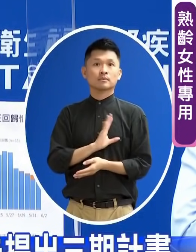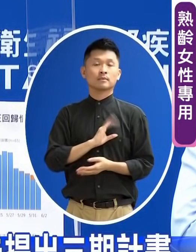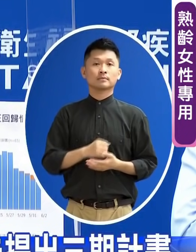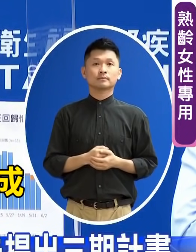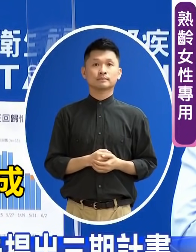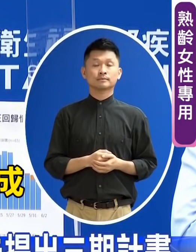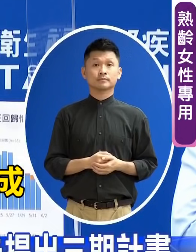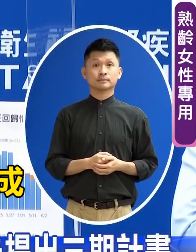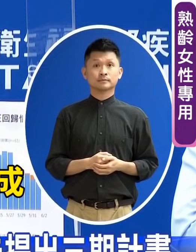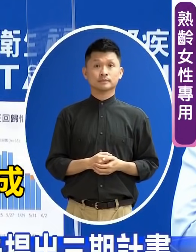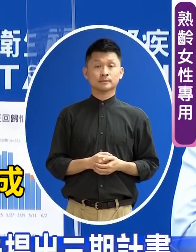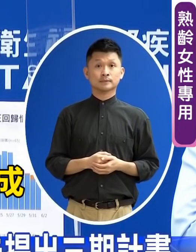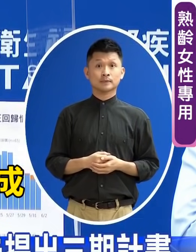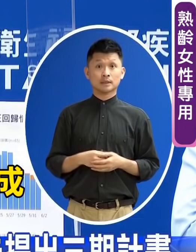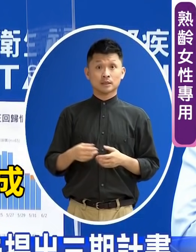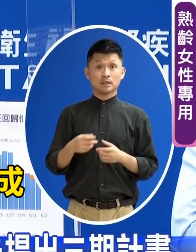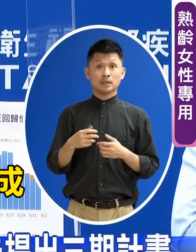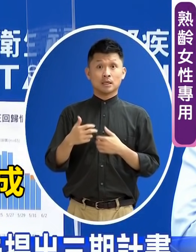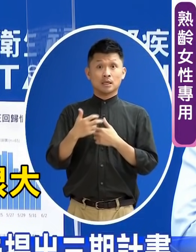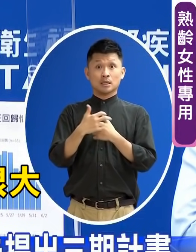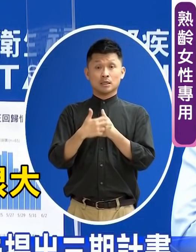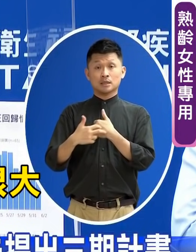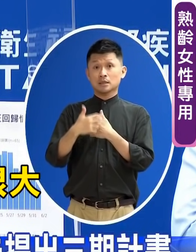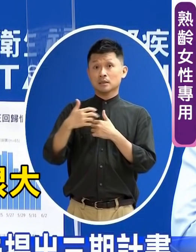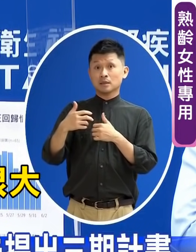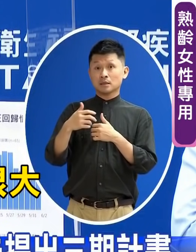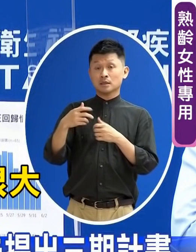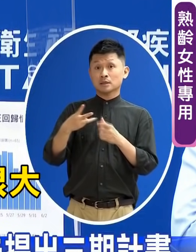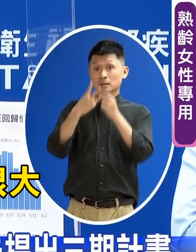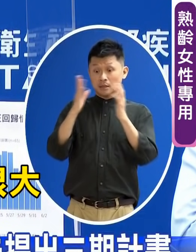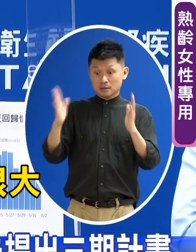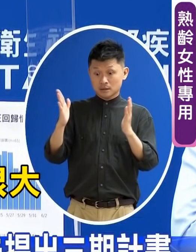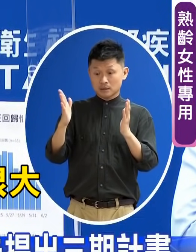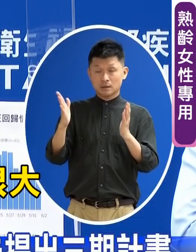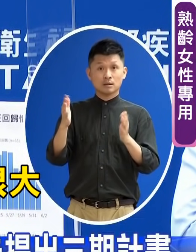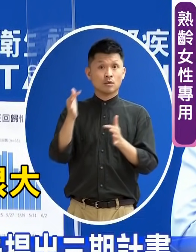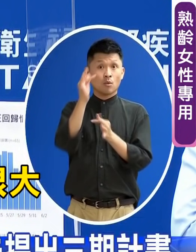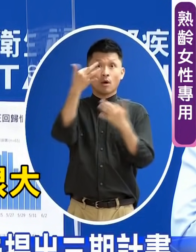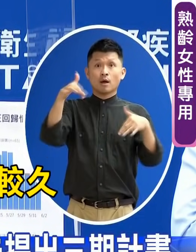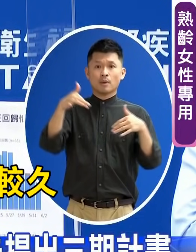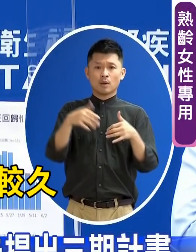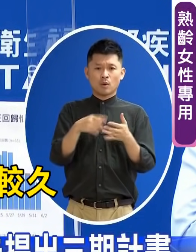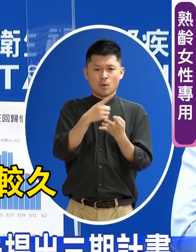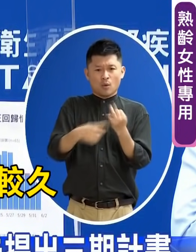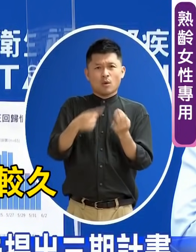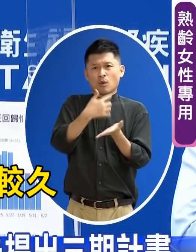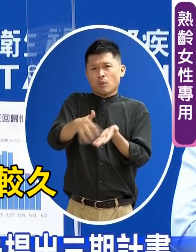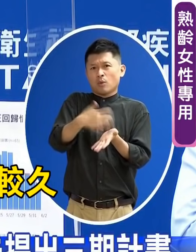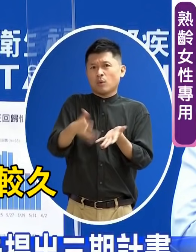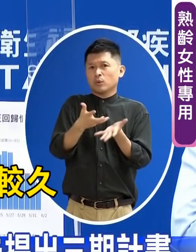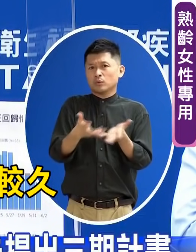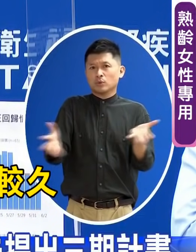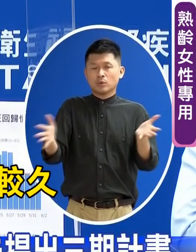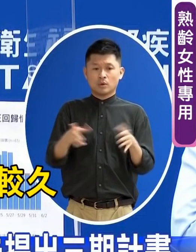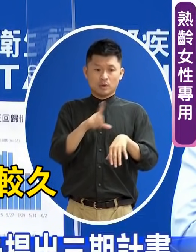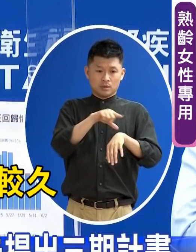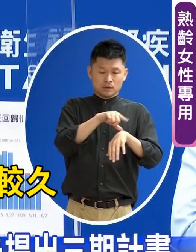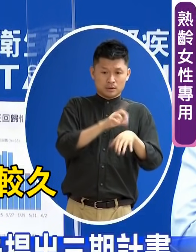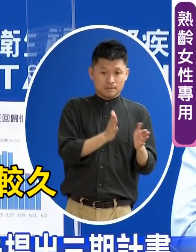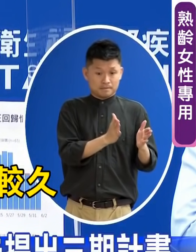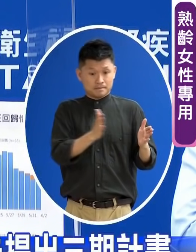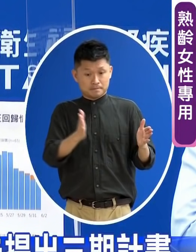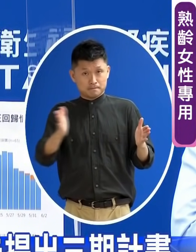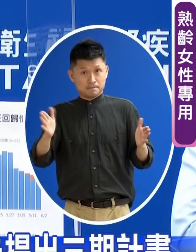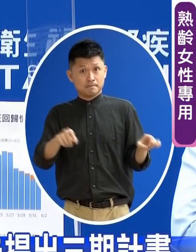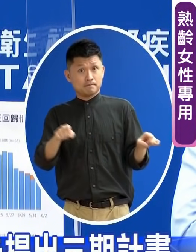位的时候，那事实上三期也还没完成，大家知道三期因为数目很大，所以相对的时程就会拖得比